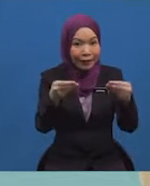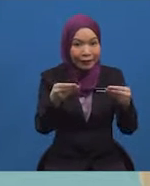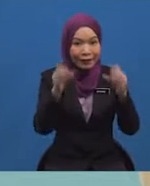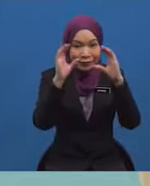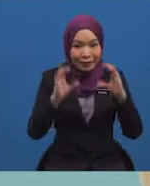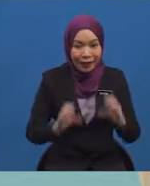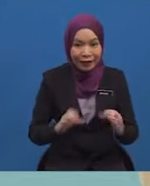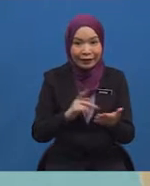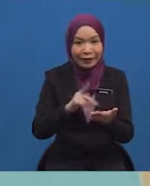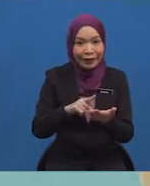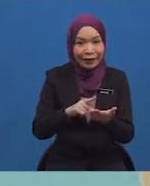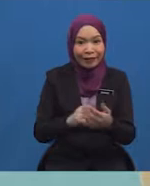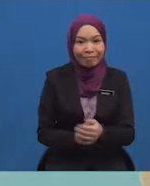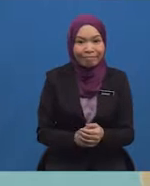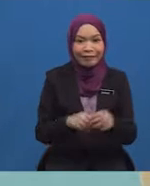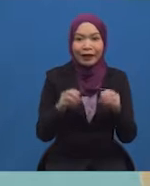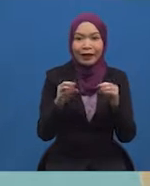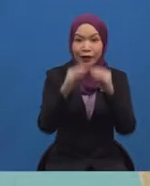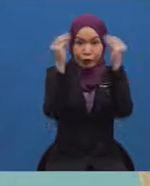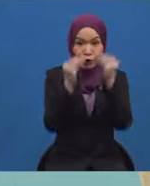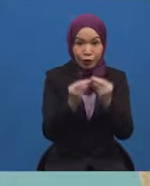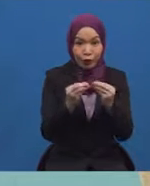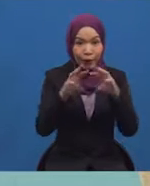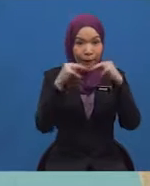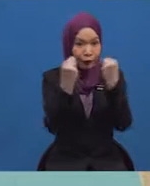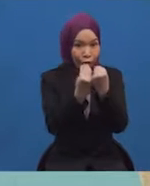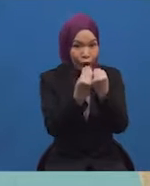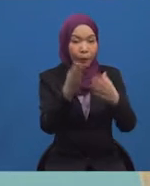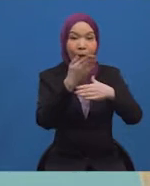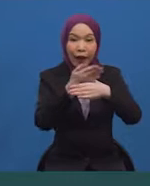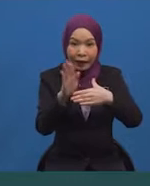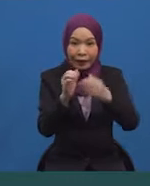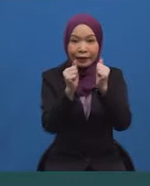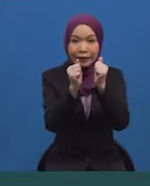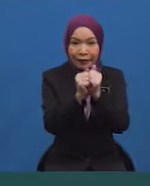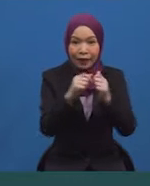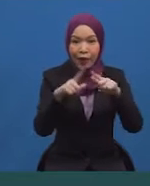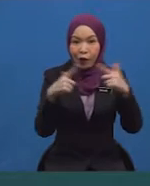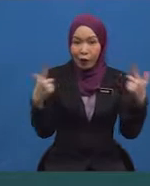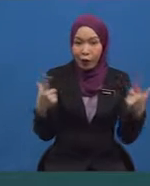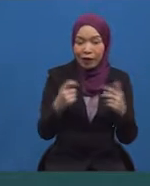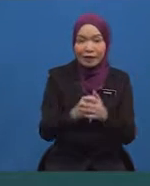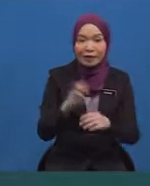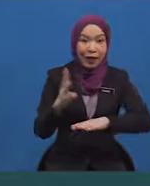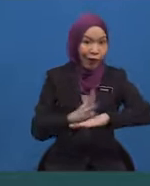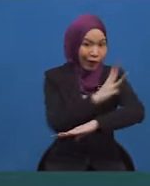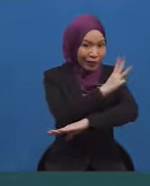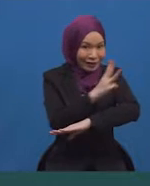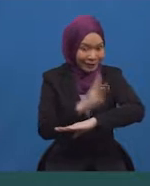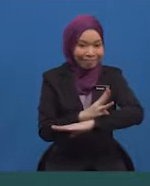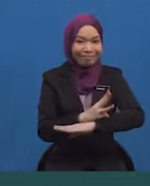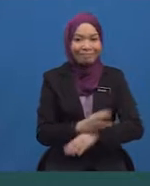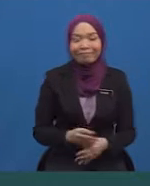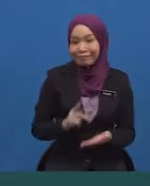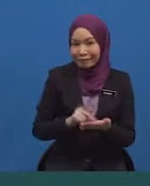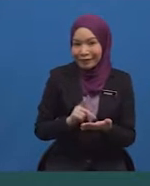lagi. Jumlah penduduk dibahagi dengan luas kawasan. Jika anda membuat kesilapan dalam